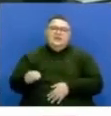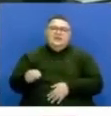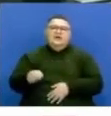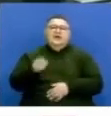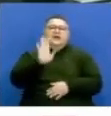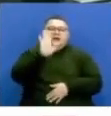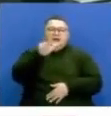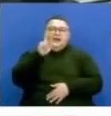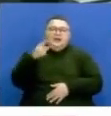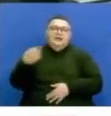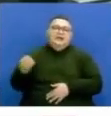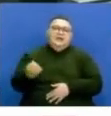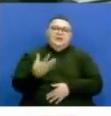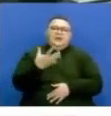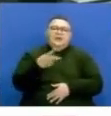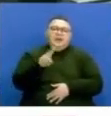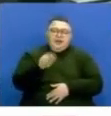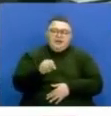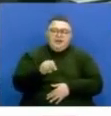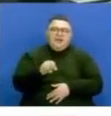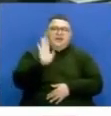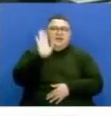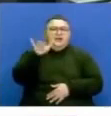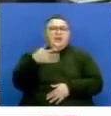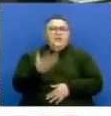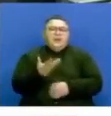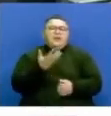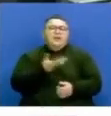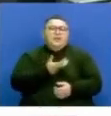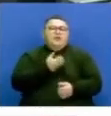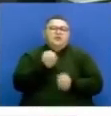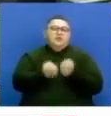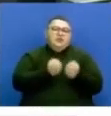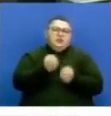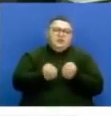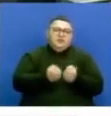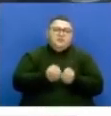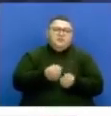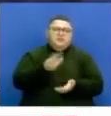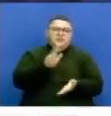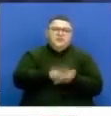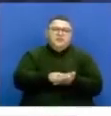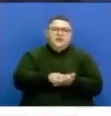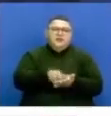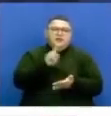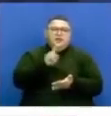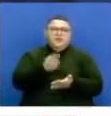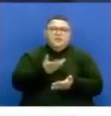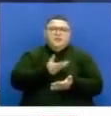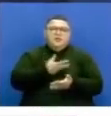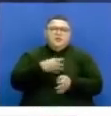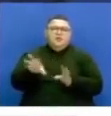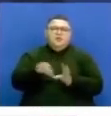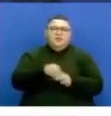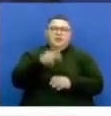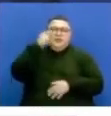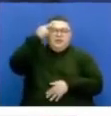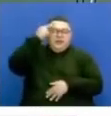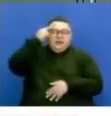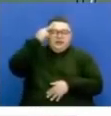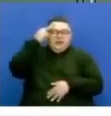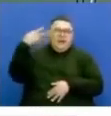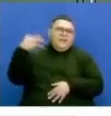kembali apa yang nantinya akan dilakukan ataupun kebijakan yang akan diambil oleh pemerintah Amerika Serikat